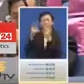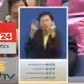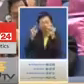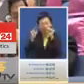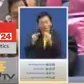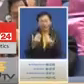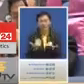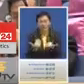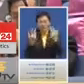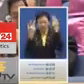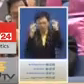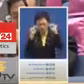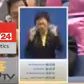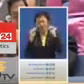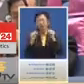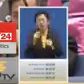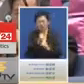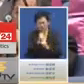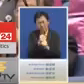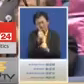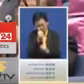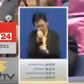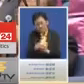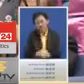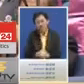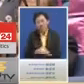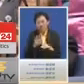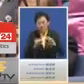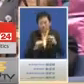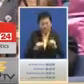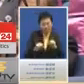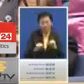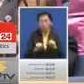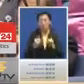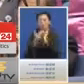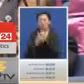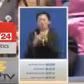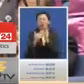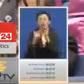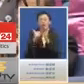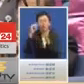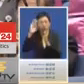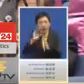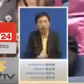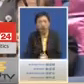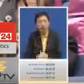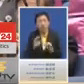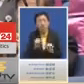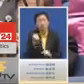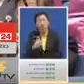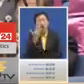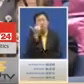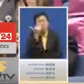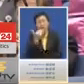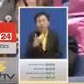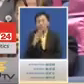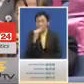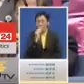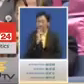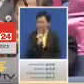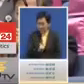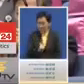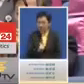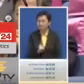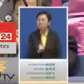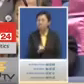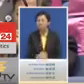ที่ยวนี้ท่านเอาบุญทีเถอะครับปราบยาบ้าแต่ที่ท่านปราบไม่ได้ท่านรู้ไหมผมต้องพูดความจริงให้ท่านฟังเล